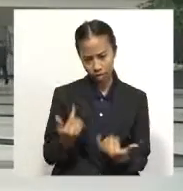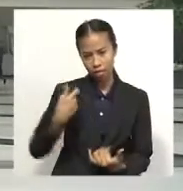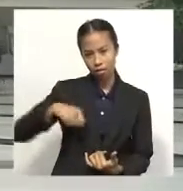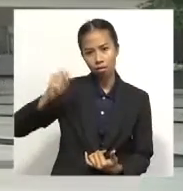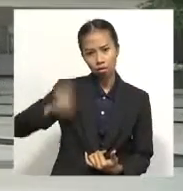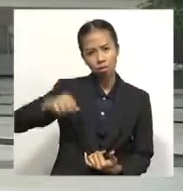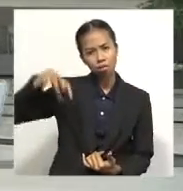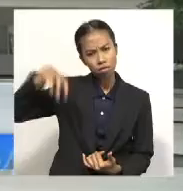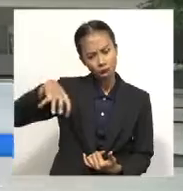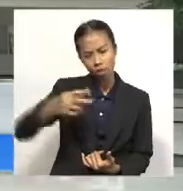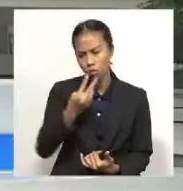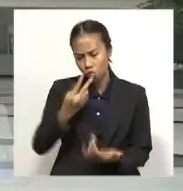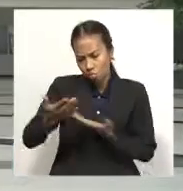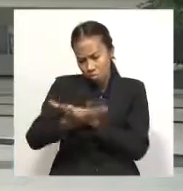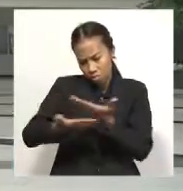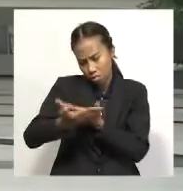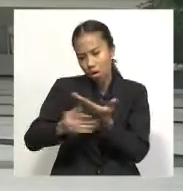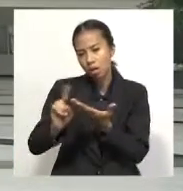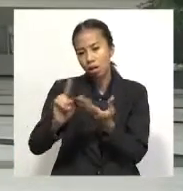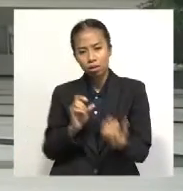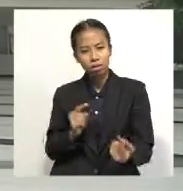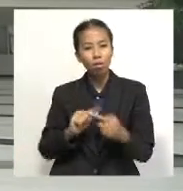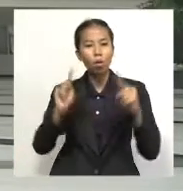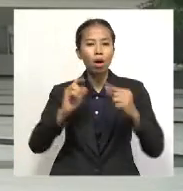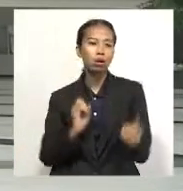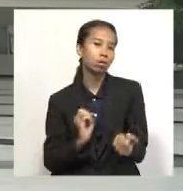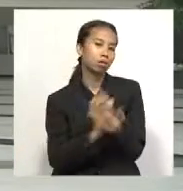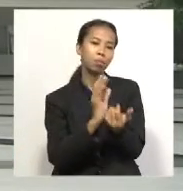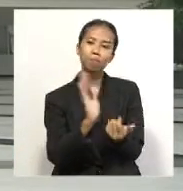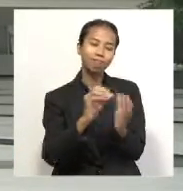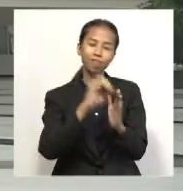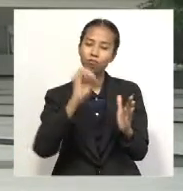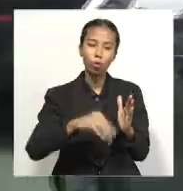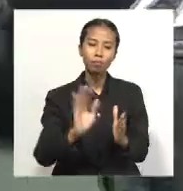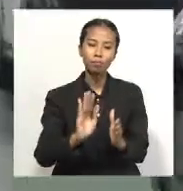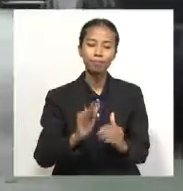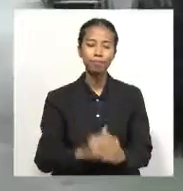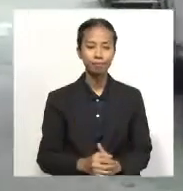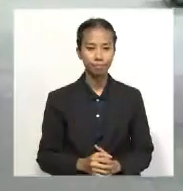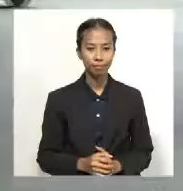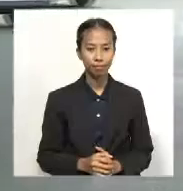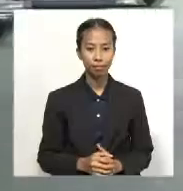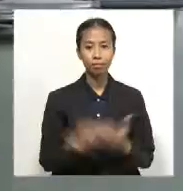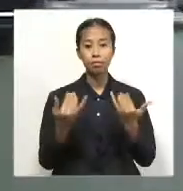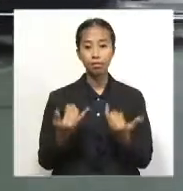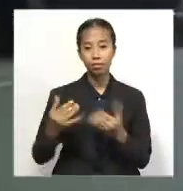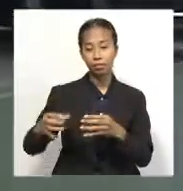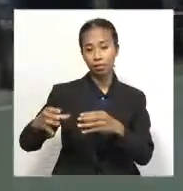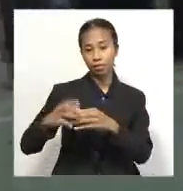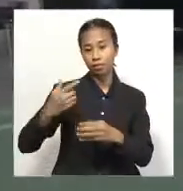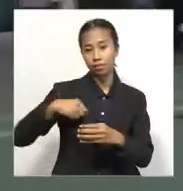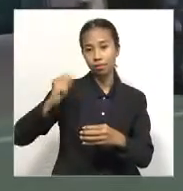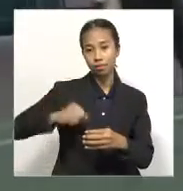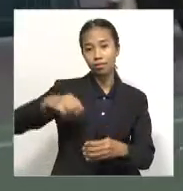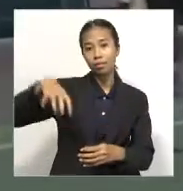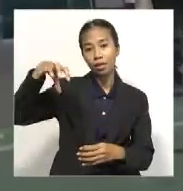รมนูญจะออกมาแนวทางใดก็ไม่กระทบจนทำให้ร่างกฎหมายฉบับนี้ต้องตกไปค่ะองค์คณะตุลาการศาลรัฐธ